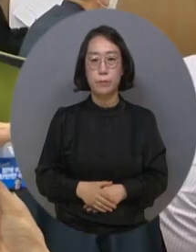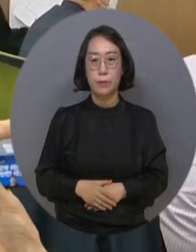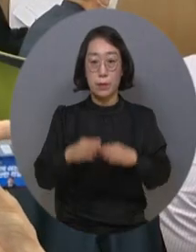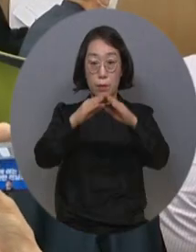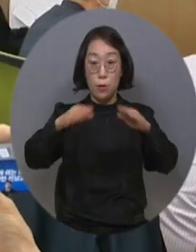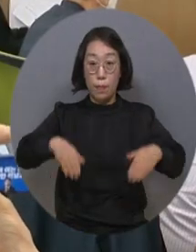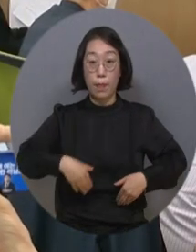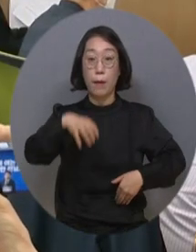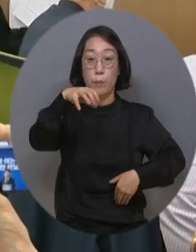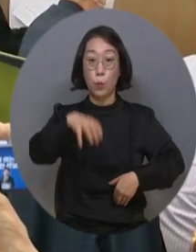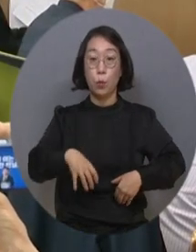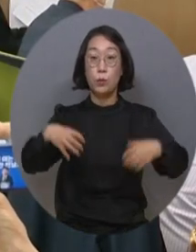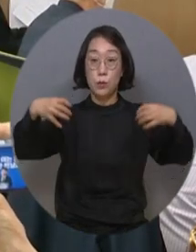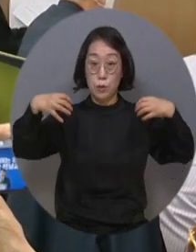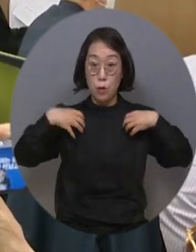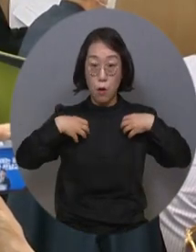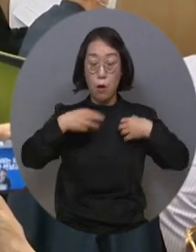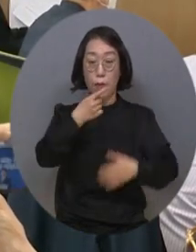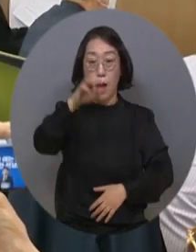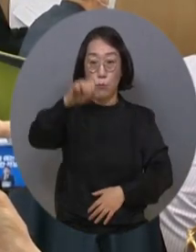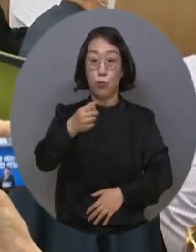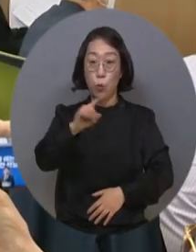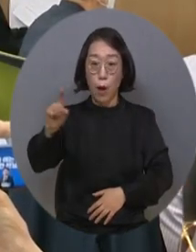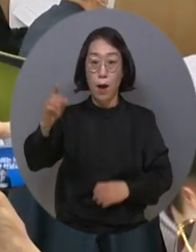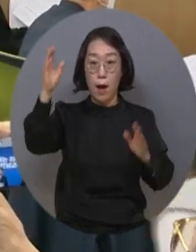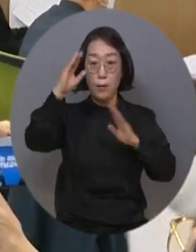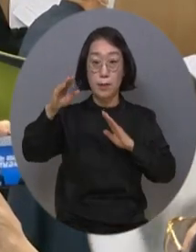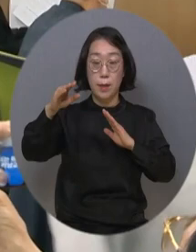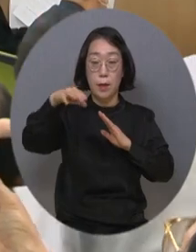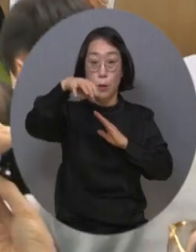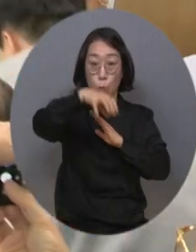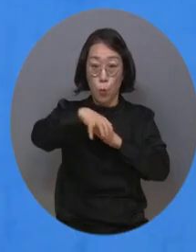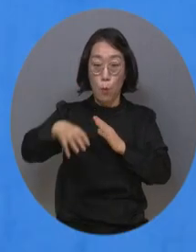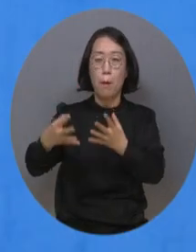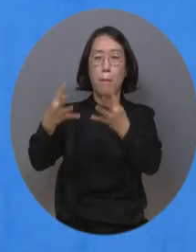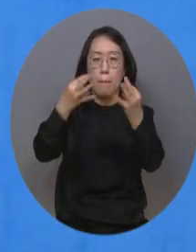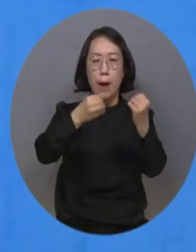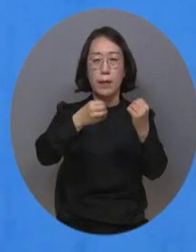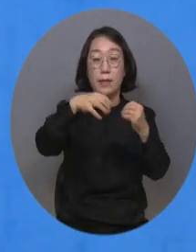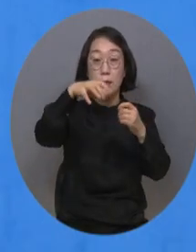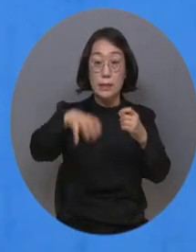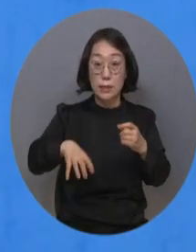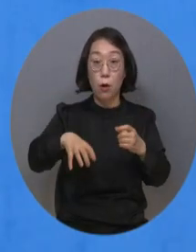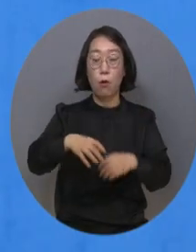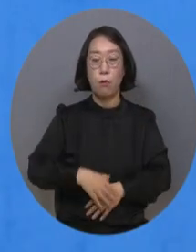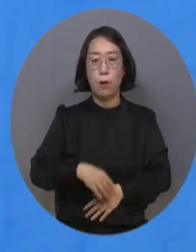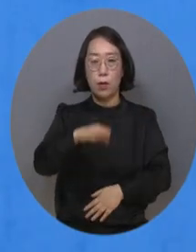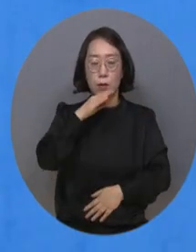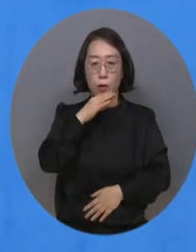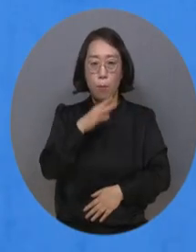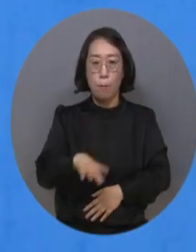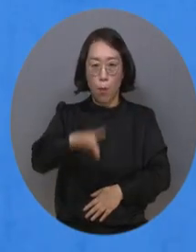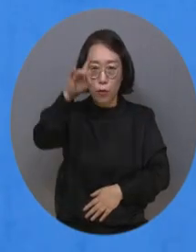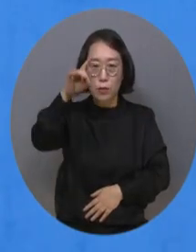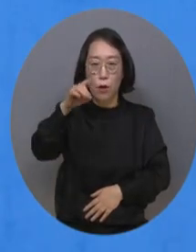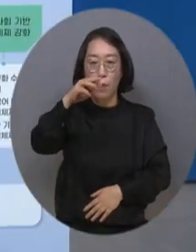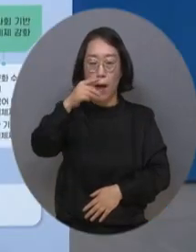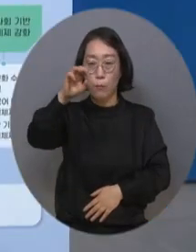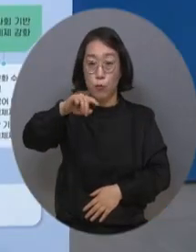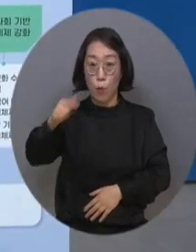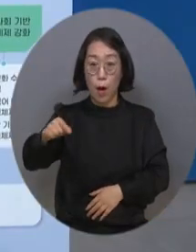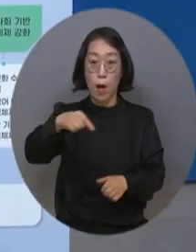전남도교육청은 다문화 학생이 많은 전남의 지역적 특성을 활용해 선제적으로 다문화 교육정책을 추진하기